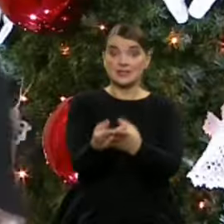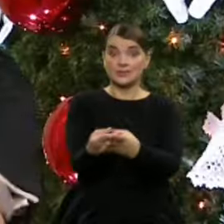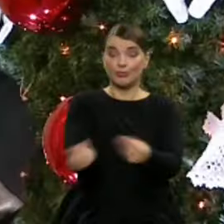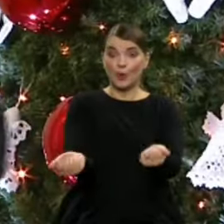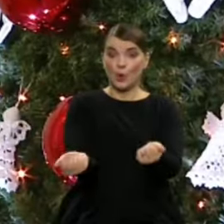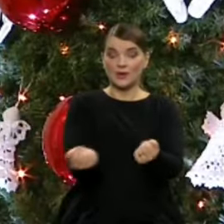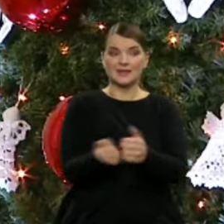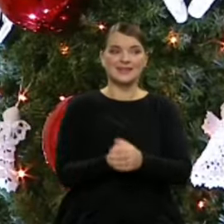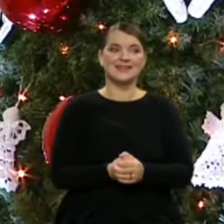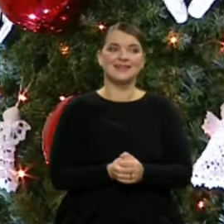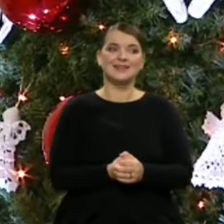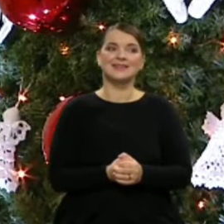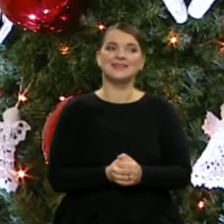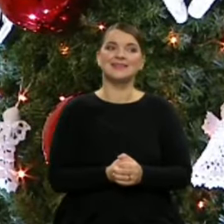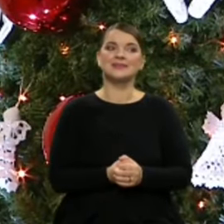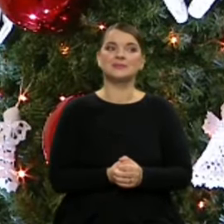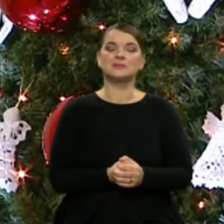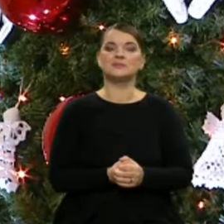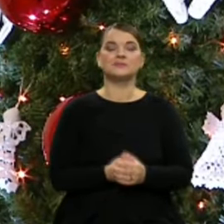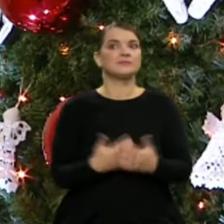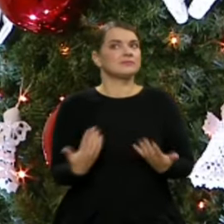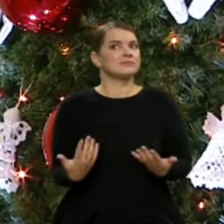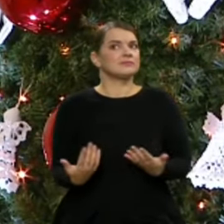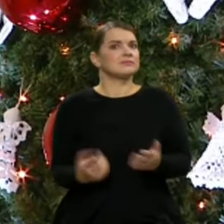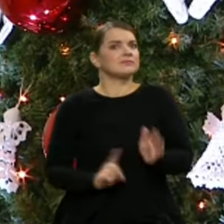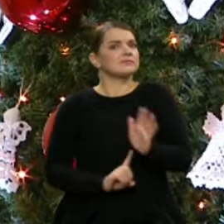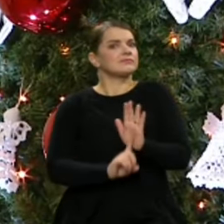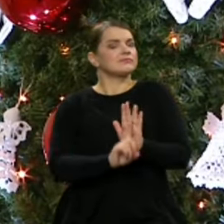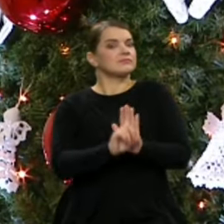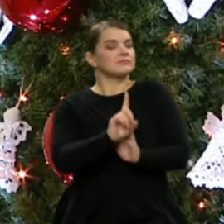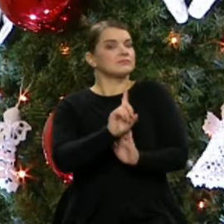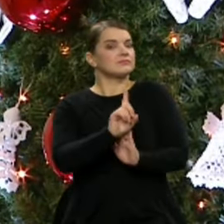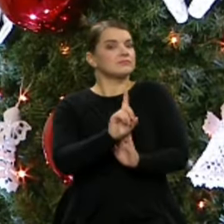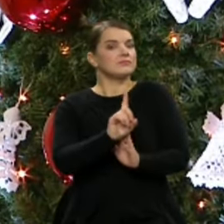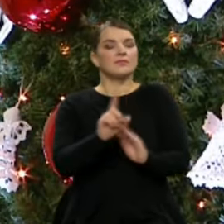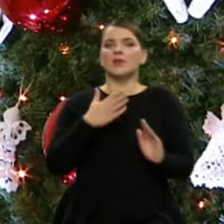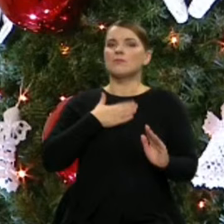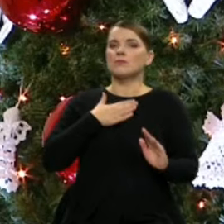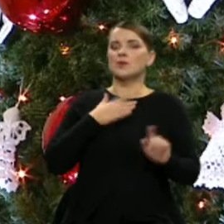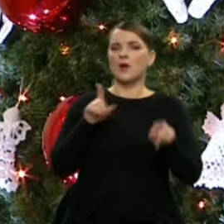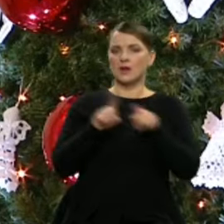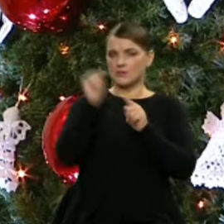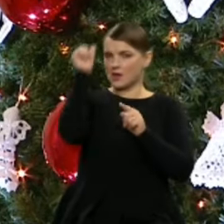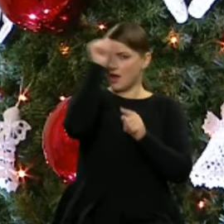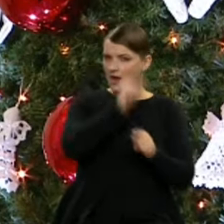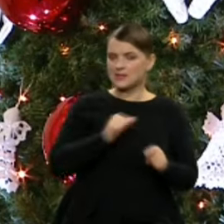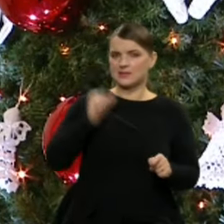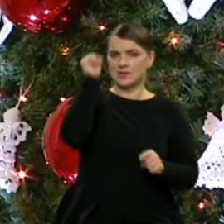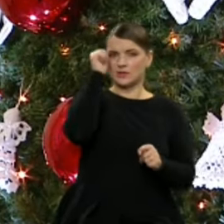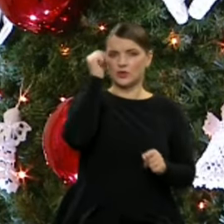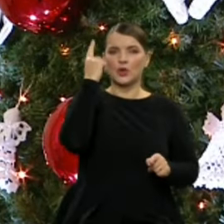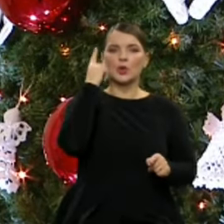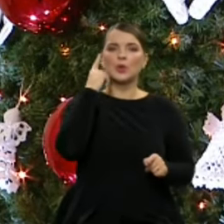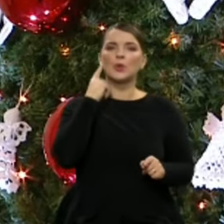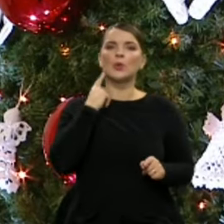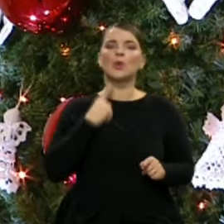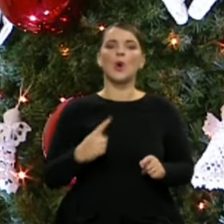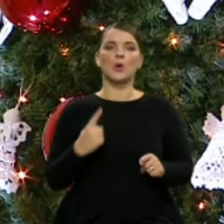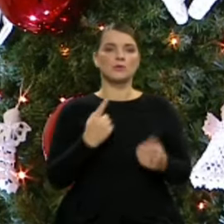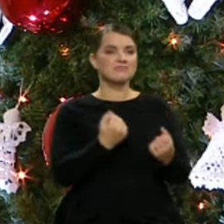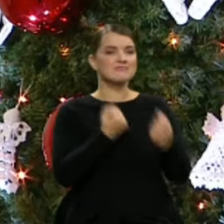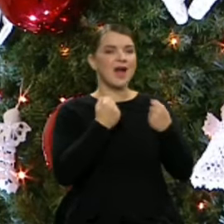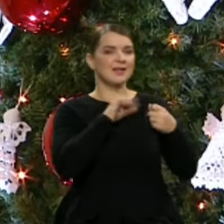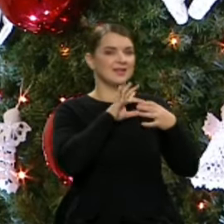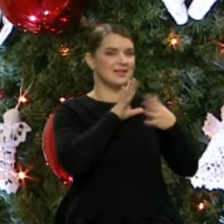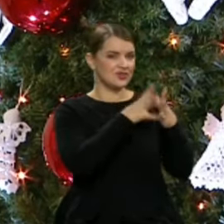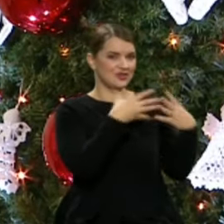Ir tada atsirado mano toks intimus ir labai kryptingas noras palaikyti, kiek galima, tampresnį